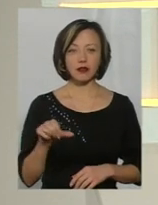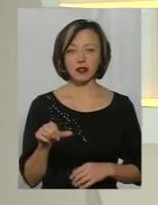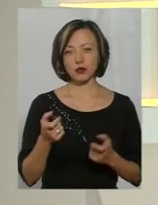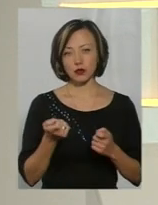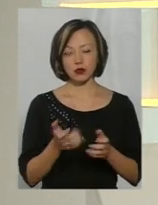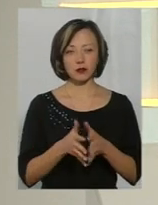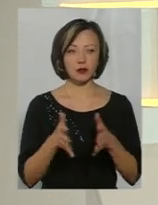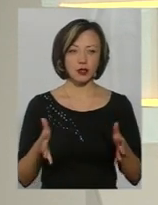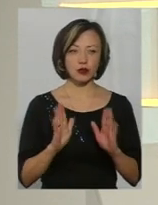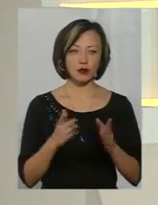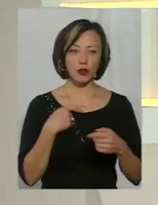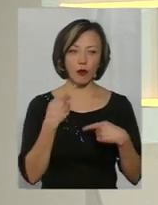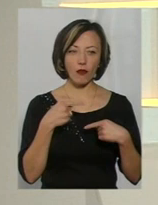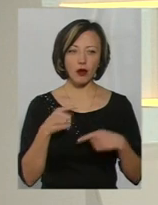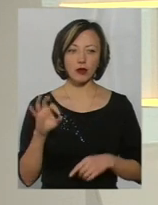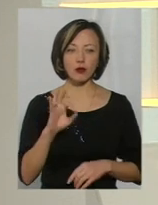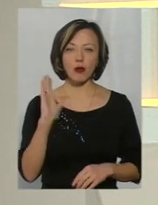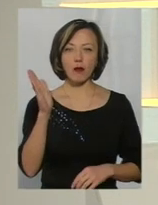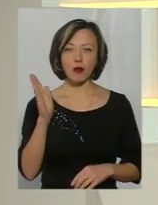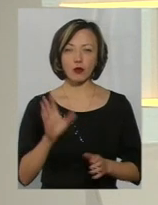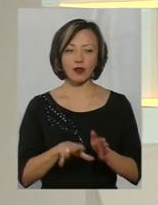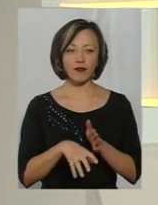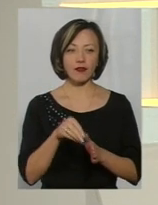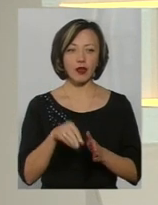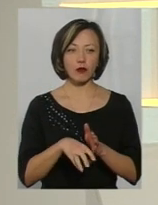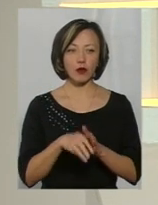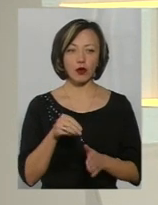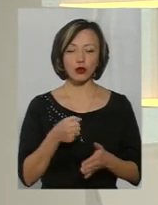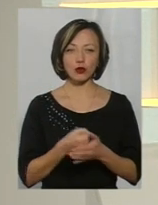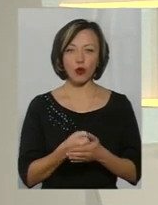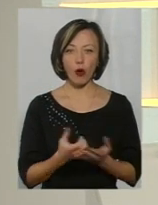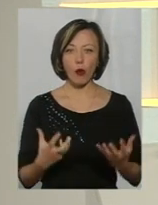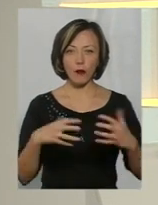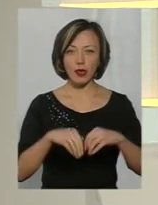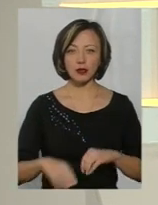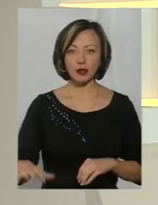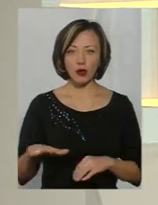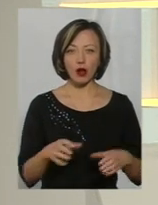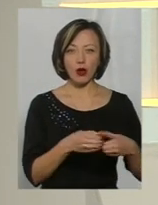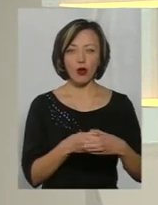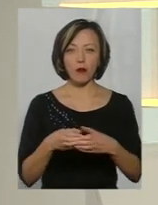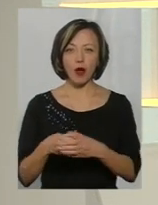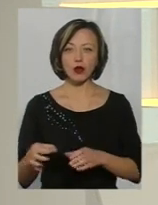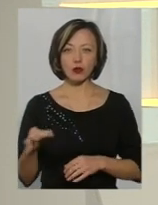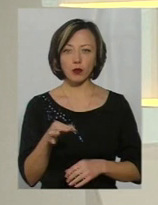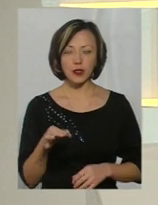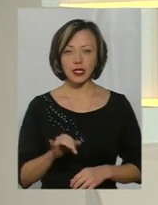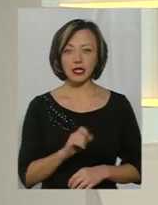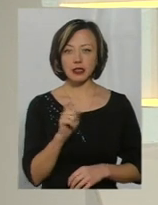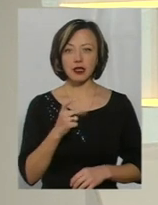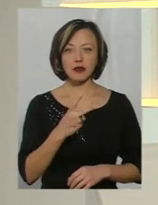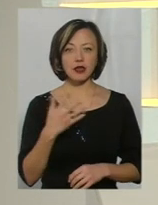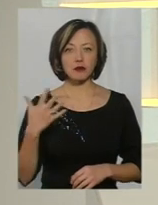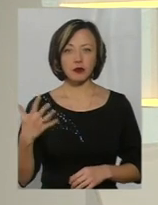більше, говоритимемо про майбутні вибори до об'єднаних територіальних громад Хмельниччини. Із 25